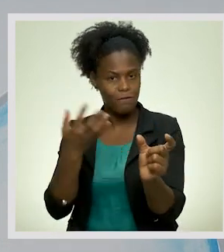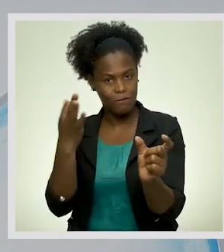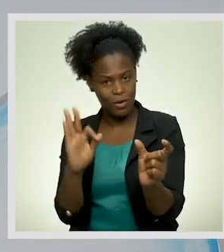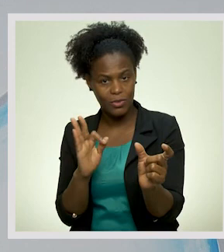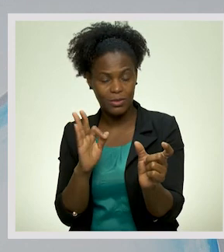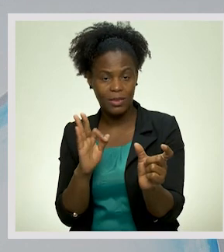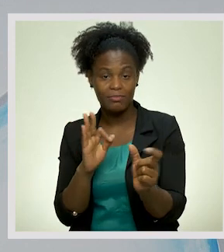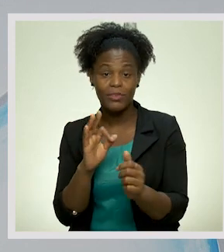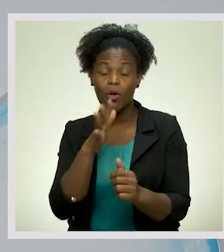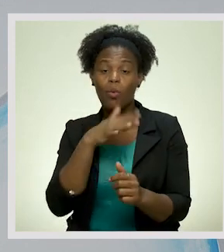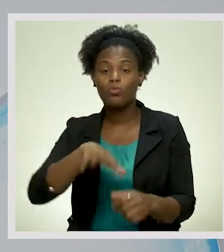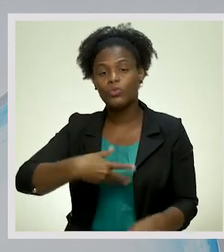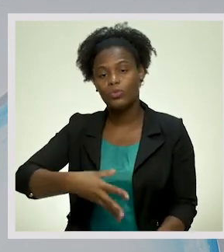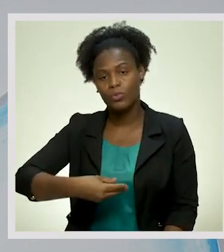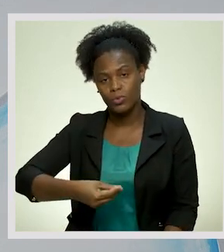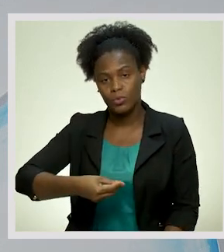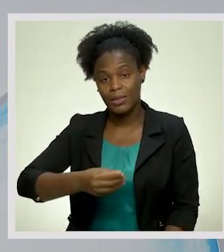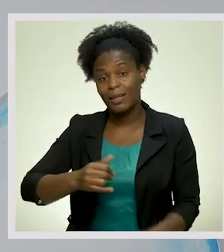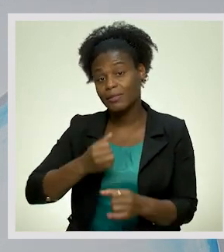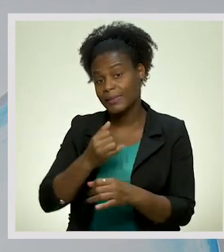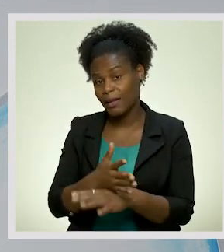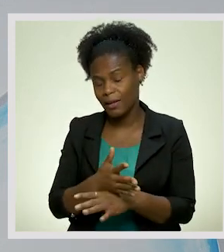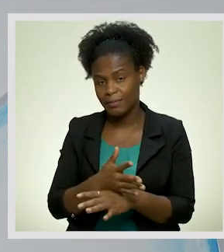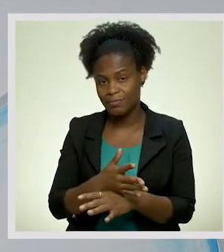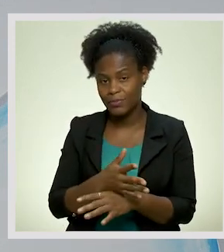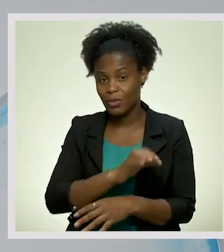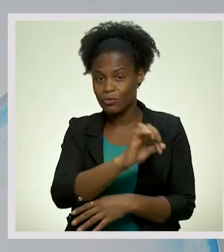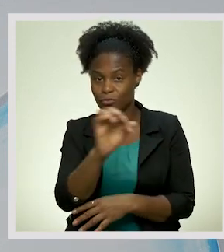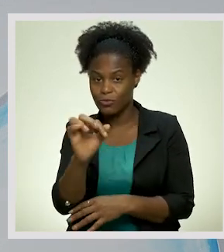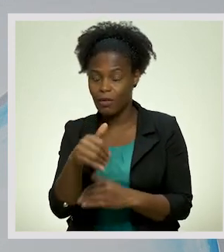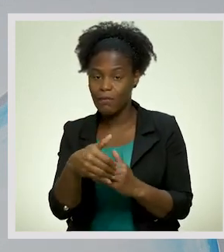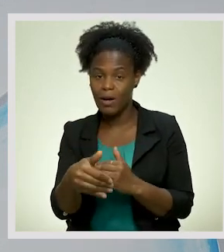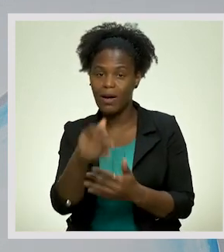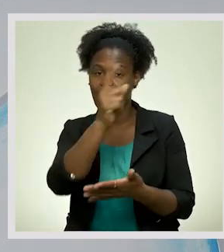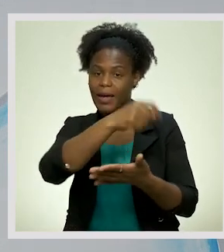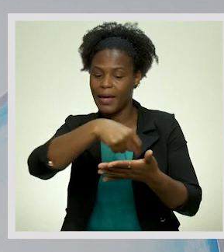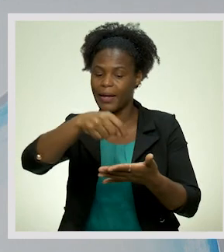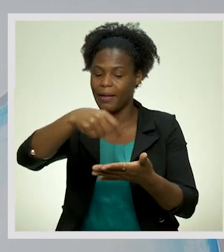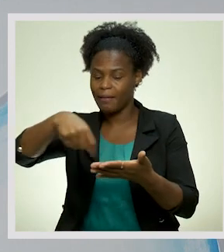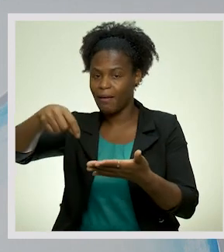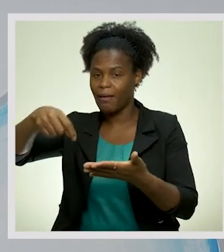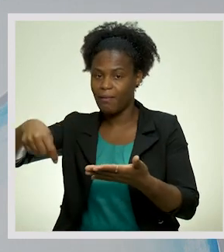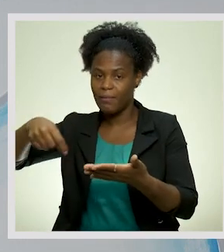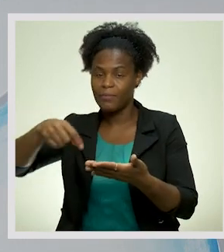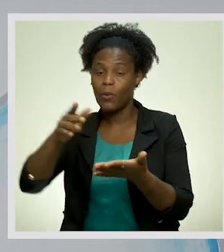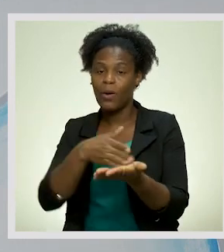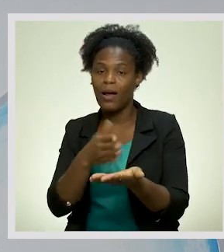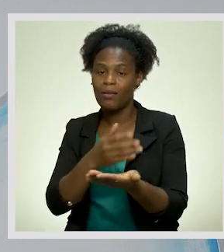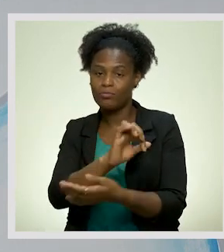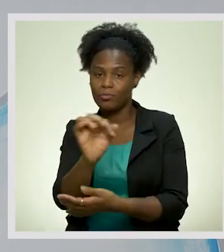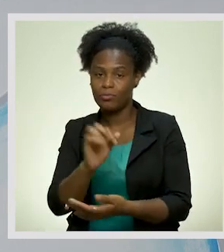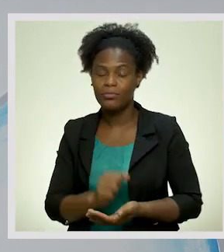français dans le monde. Et ensuite, vous allez écrire dans le cahier.